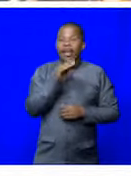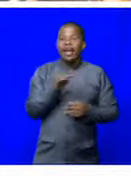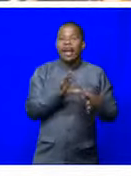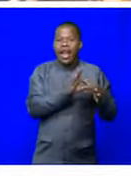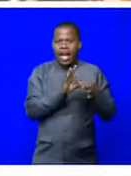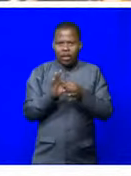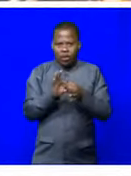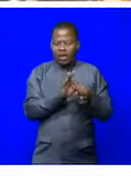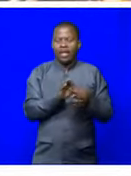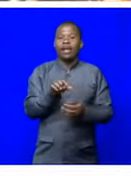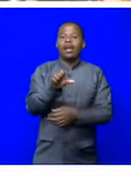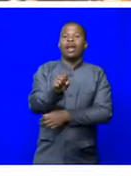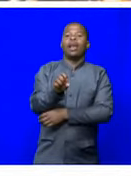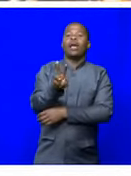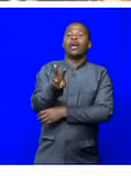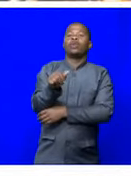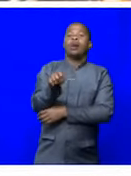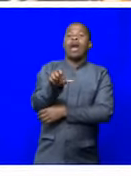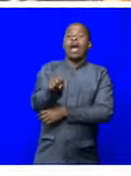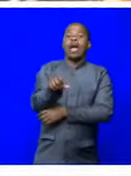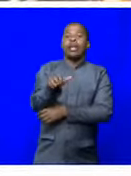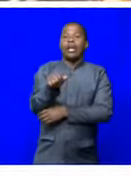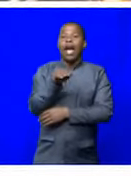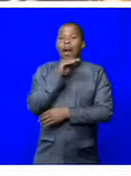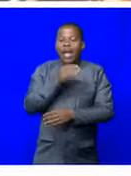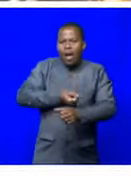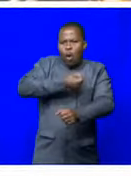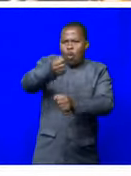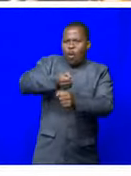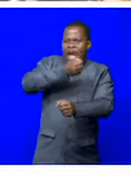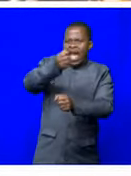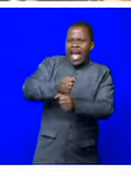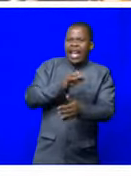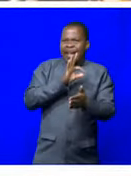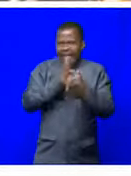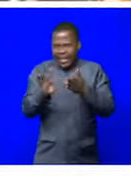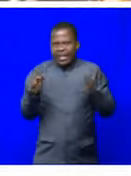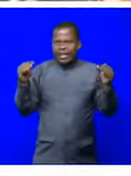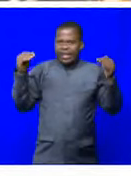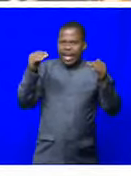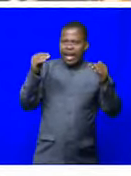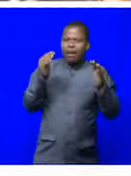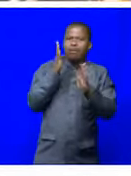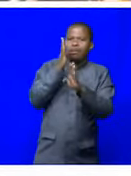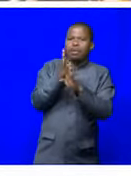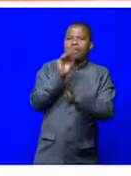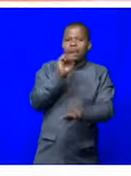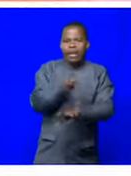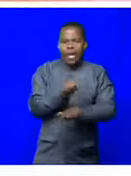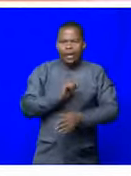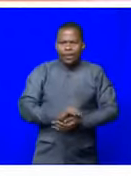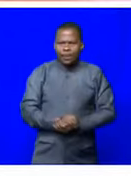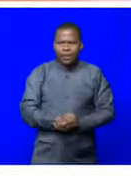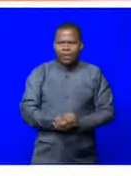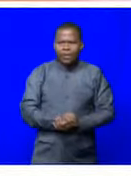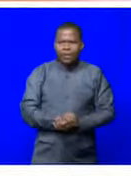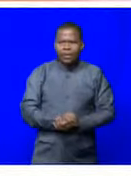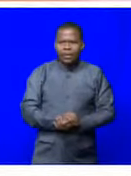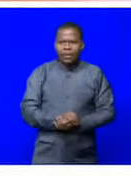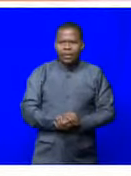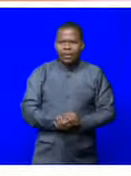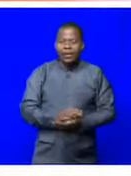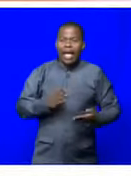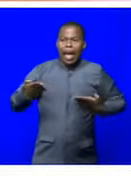ukuthi lenkampani ihloliwe yatholakala ukuthi kusebenta kwayo kusezingeni lelisetulu